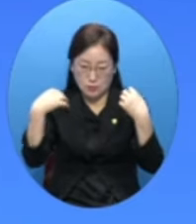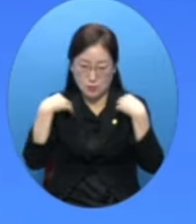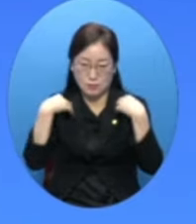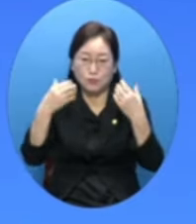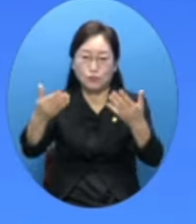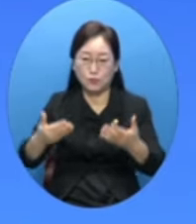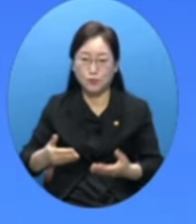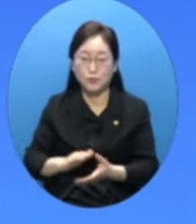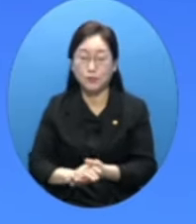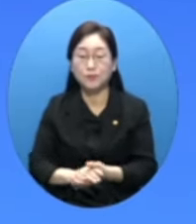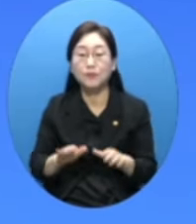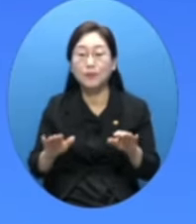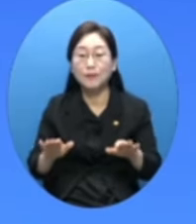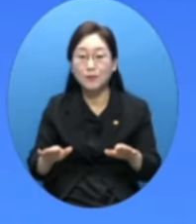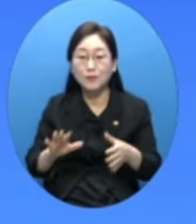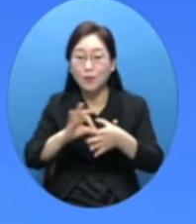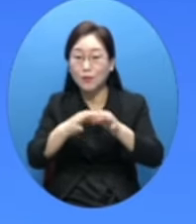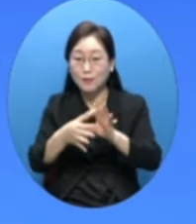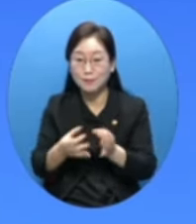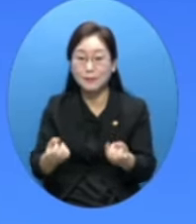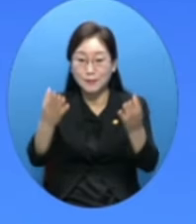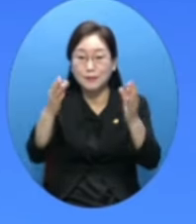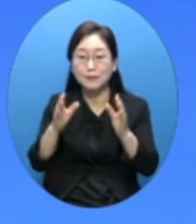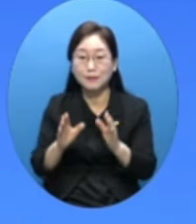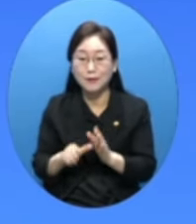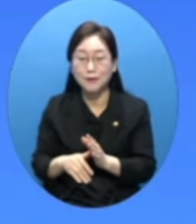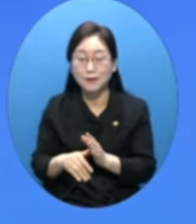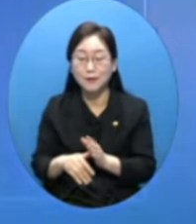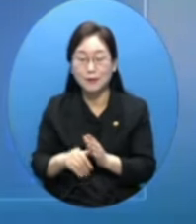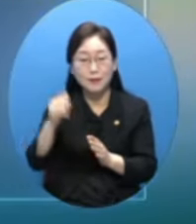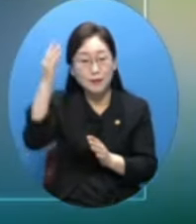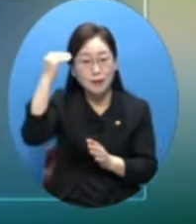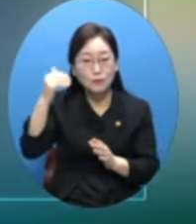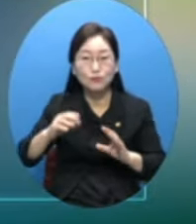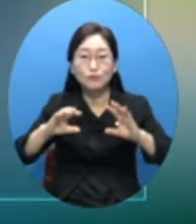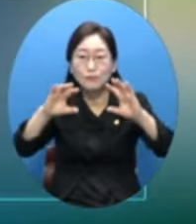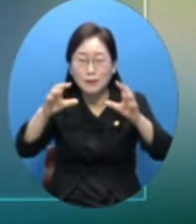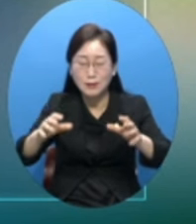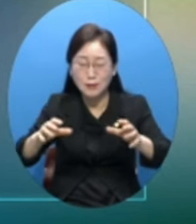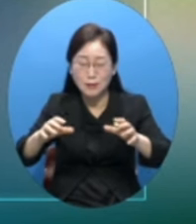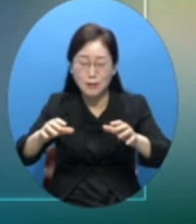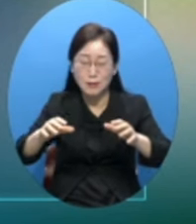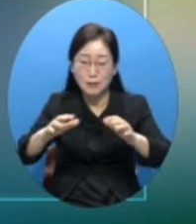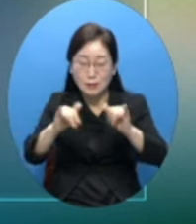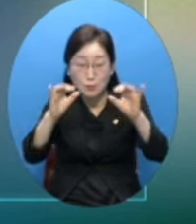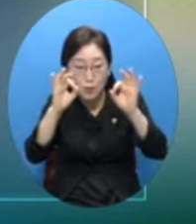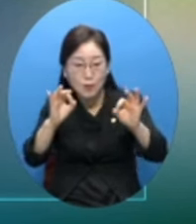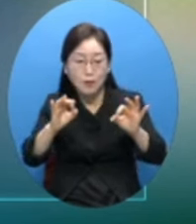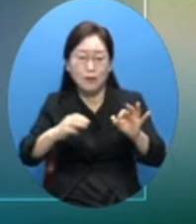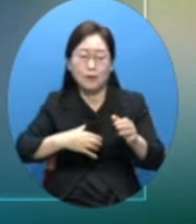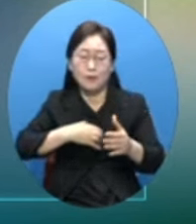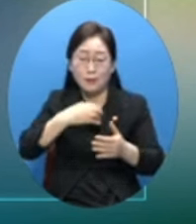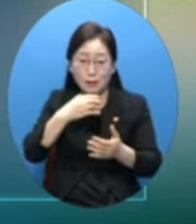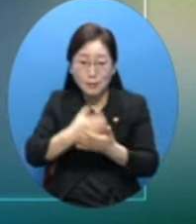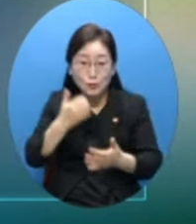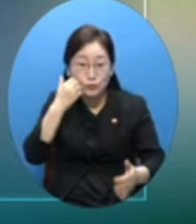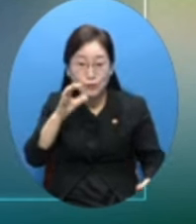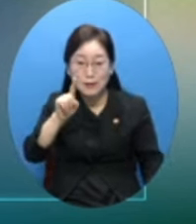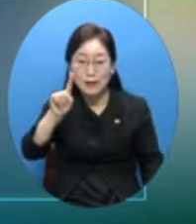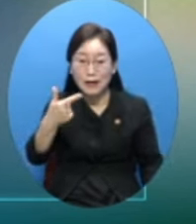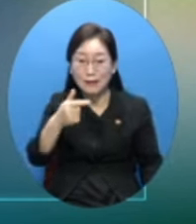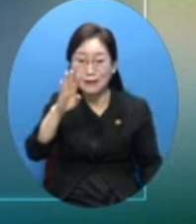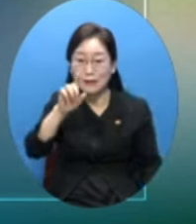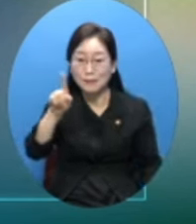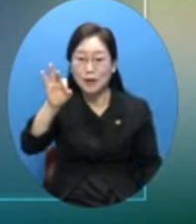이번 올림픽에 우리 대한민국 모든 국민을 감동시킨 많은 사람 가운데 한 사람이